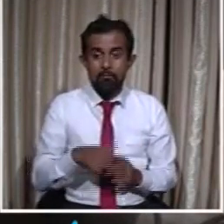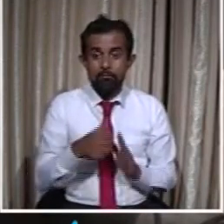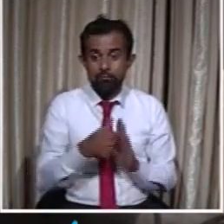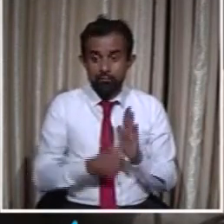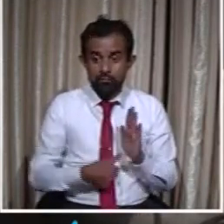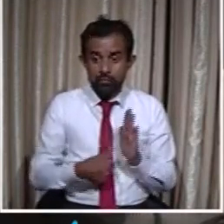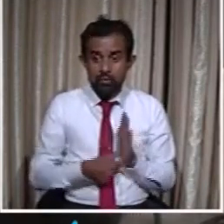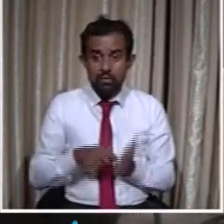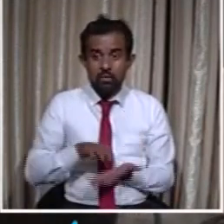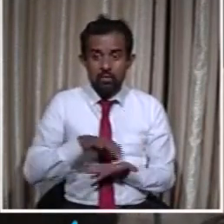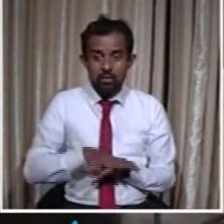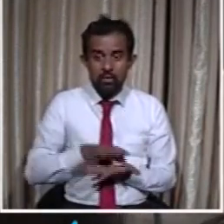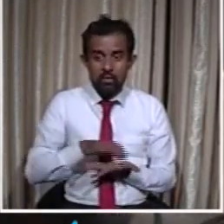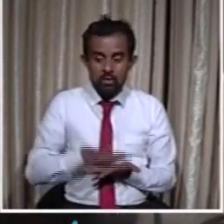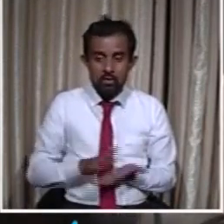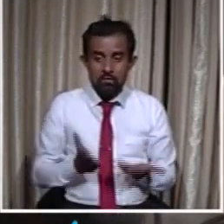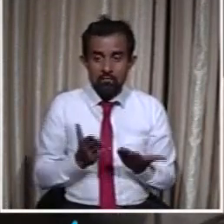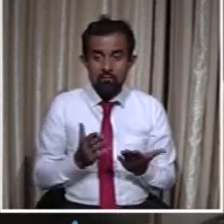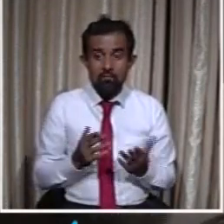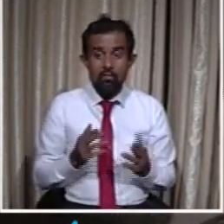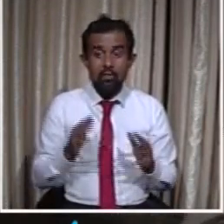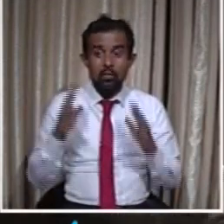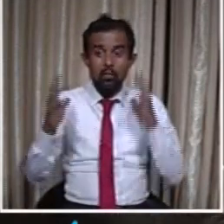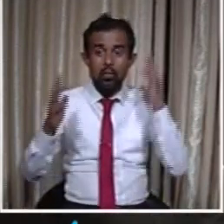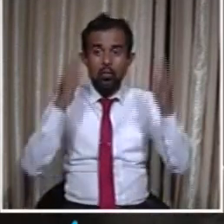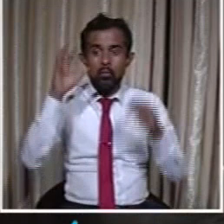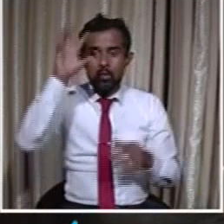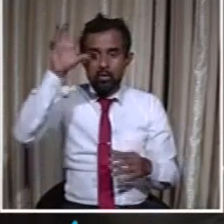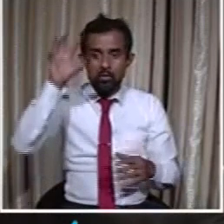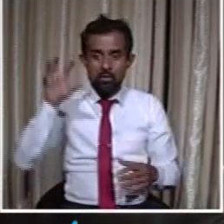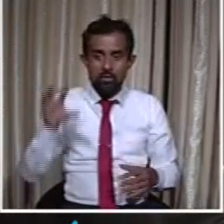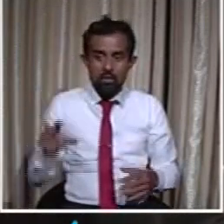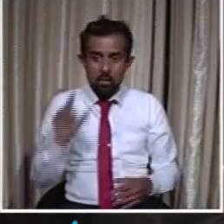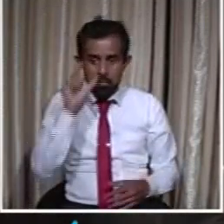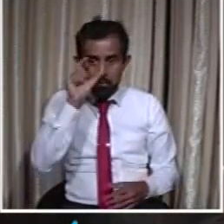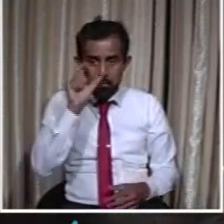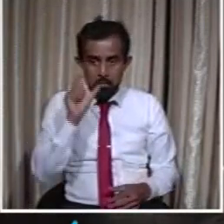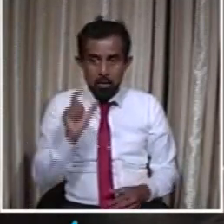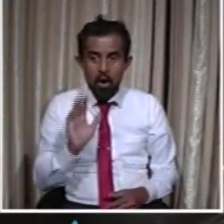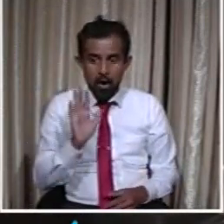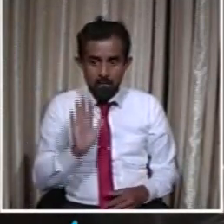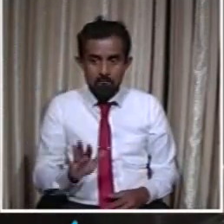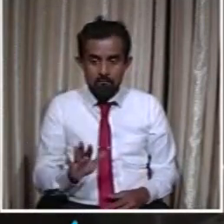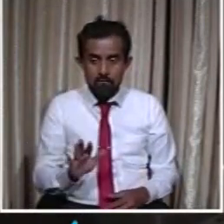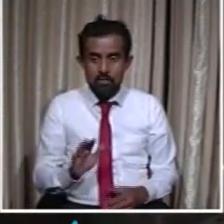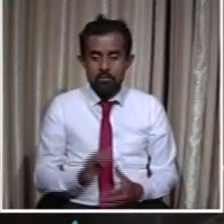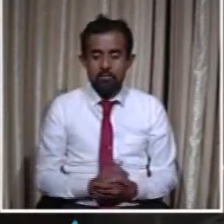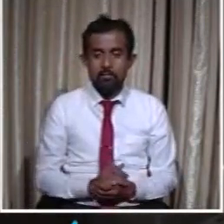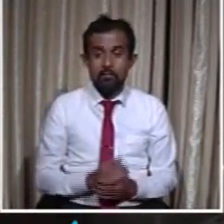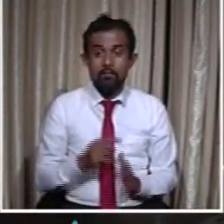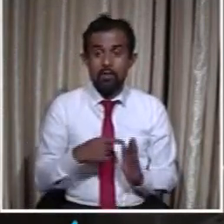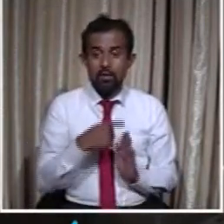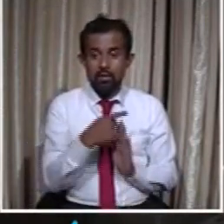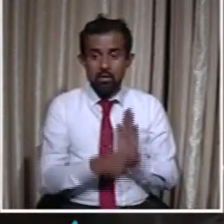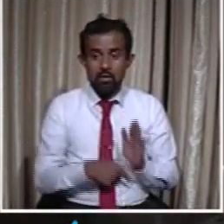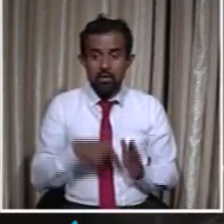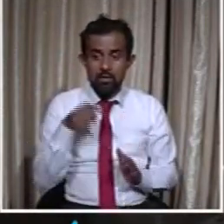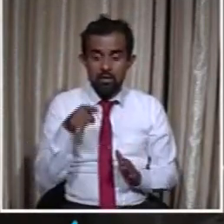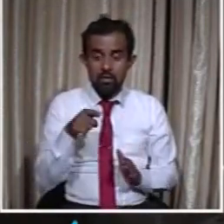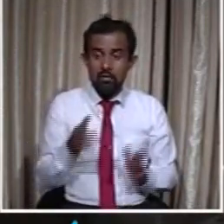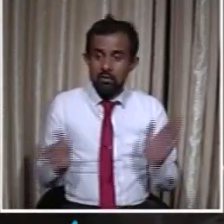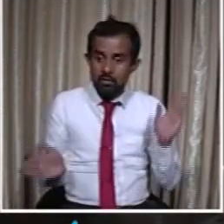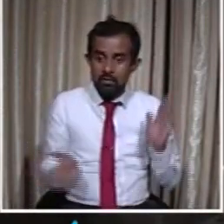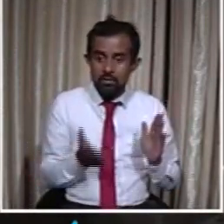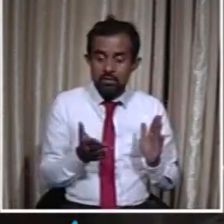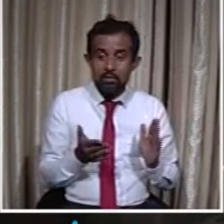அங்கு மிகப்பெரிய போராட்டங்கள் நடக்கிறது. ஆகவே அந்த இலங்கைக்கு தற்பொழுது நாங்கள் செல்லக்கூடிய சூழ்நிலை இல்லை என்பதை அவர்கள் உணர்ந்து கொள்வார்கள்.